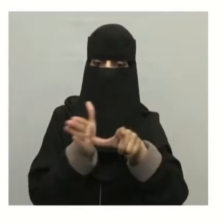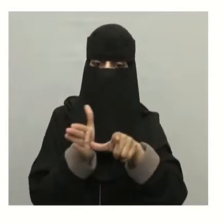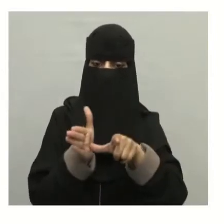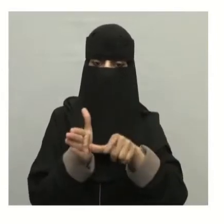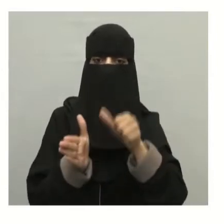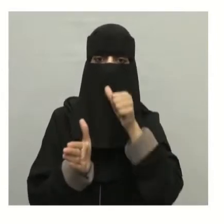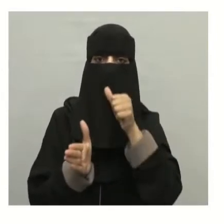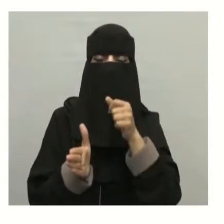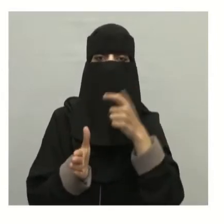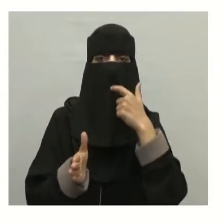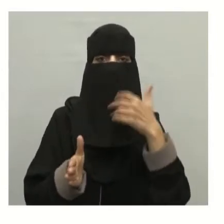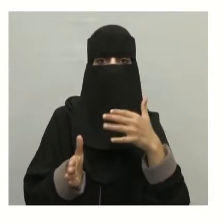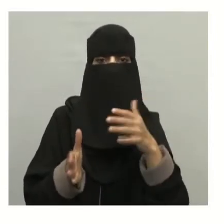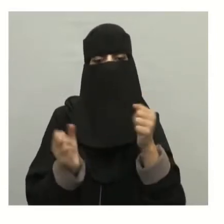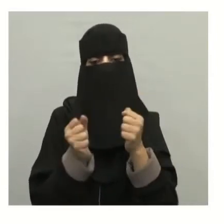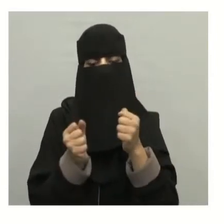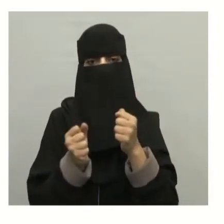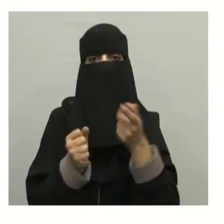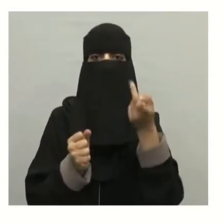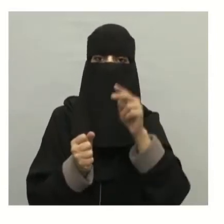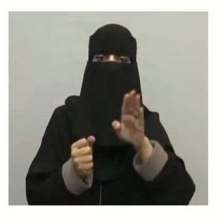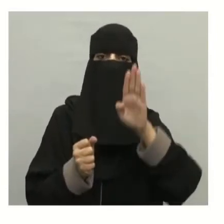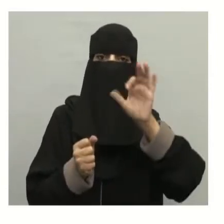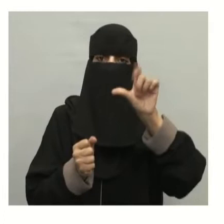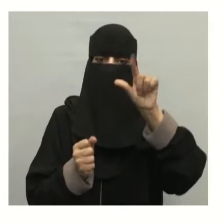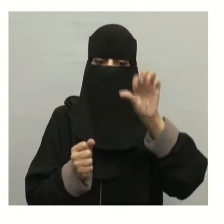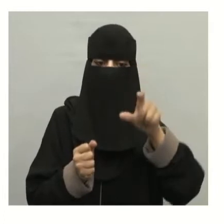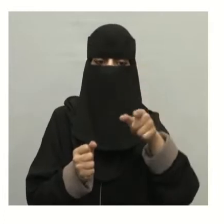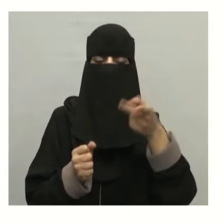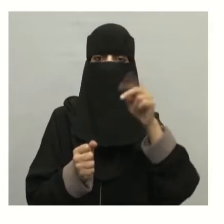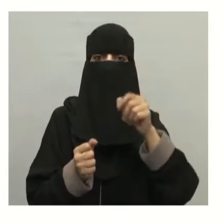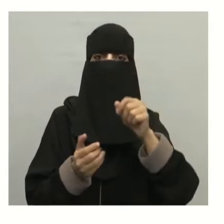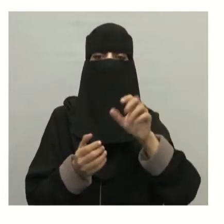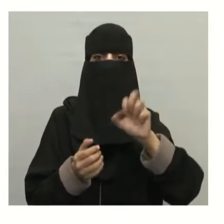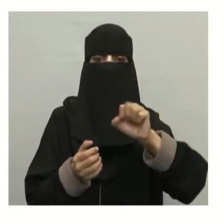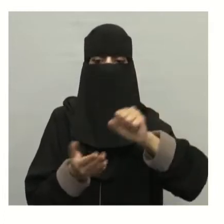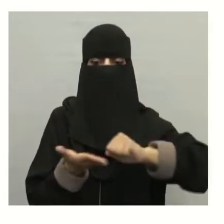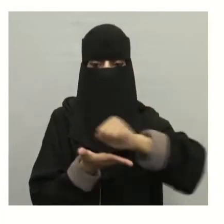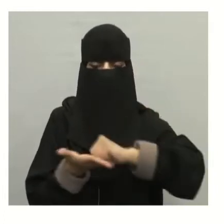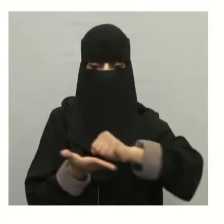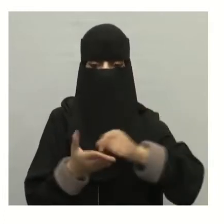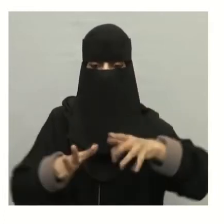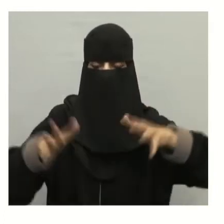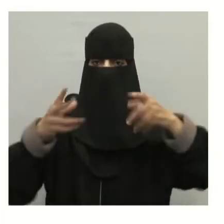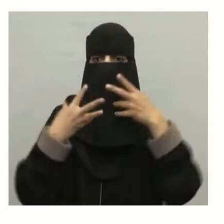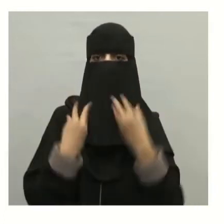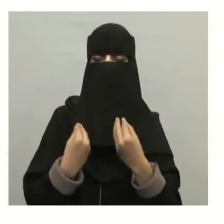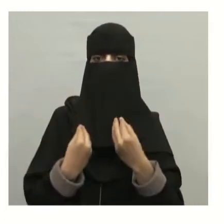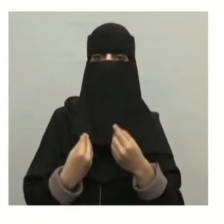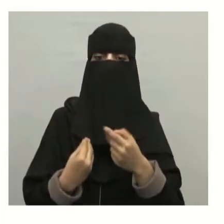بالماء الدافئ بالكلور والصابون حتى تصبح الأرضية لامعة